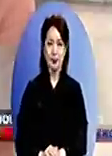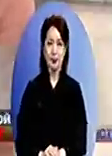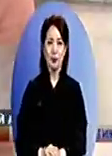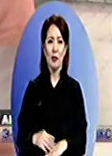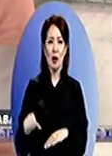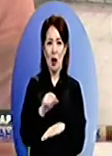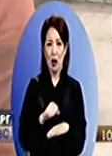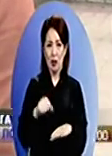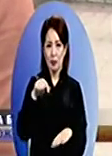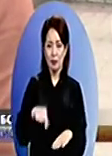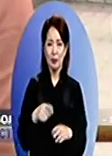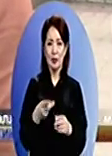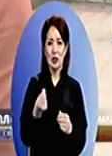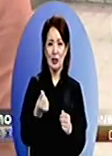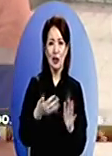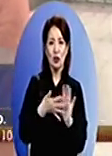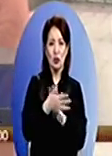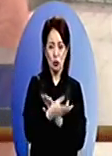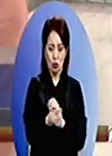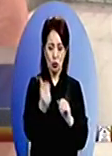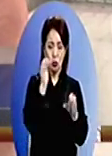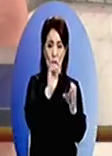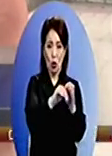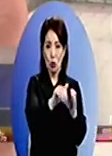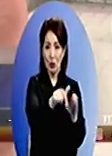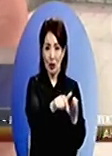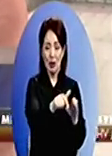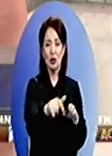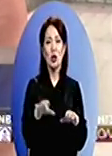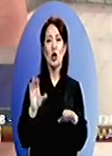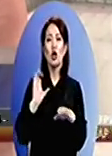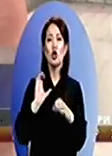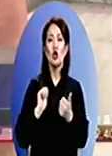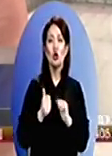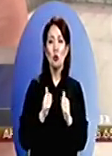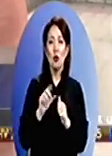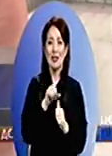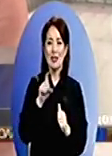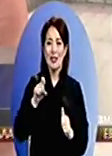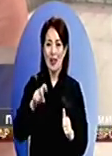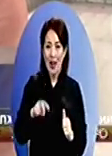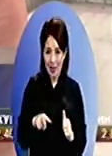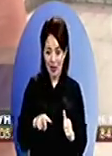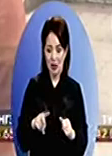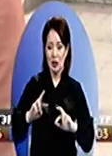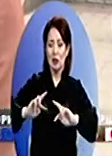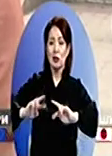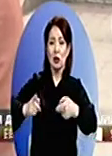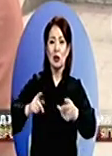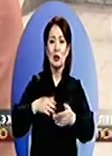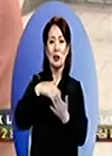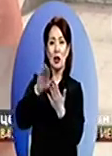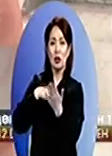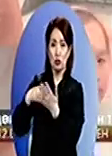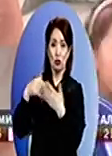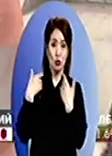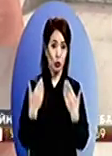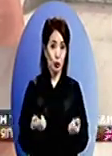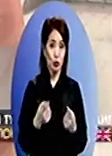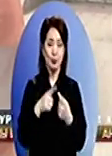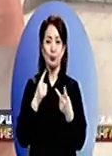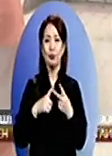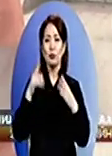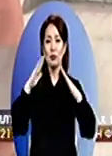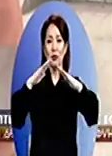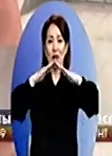Аймгийн орон нутгийн зардал төсөвт суулгаж байгаад спортын залыг нь шинчилж одоо засч өгсөн. Тэгээд энэ жил одоо бас